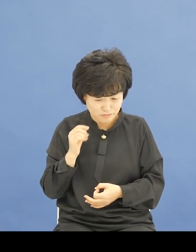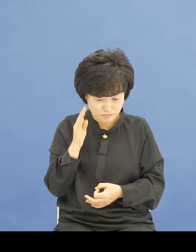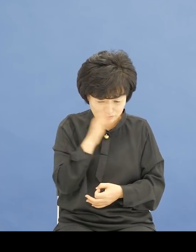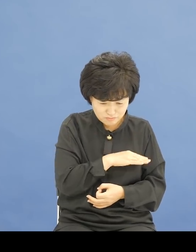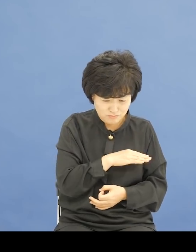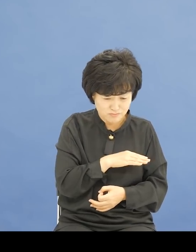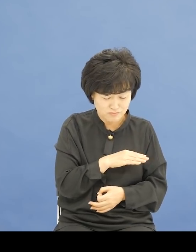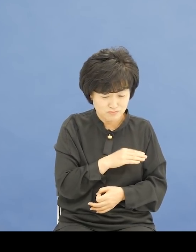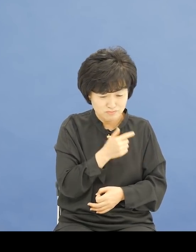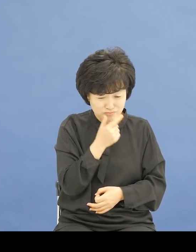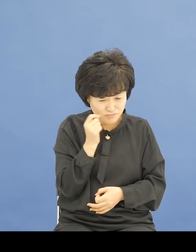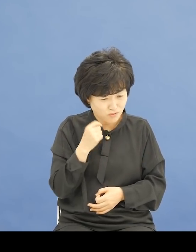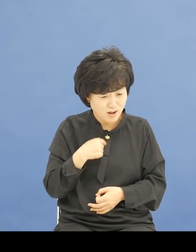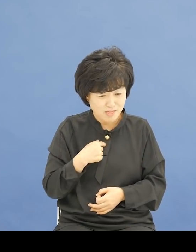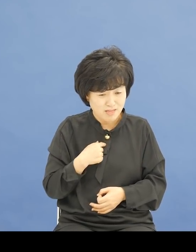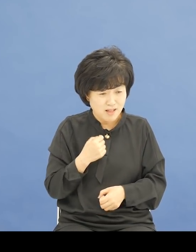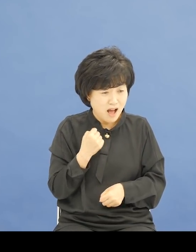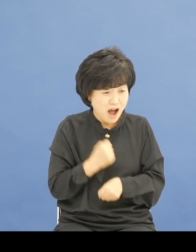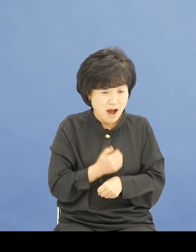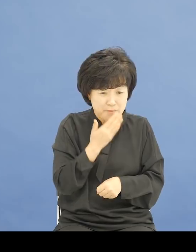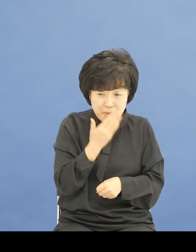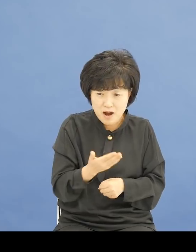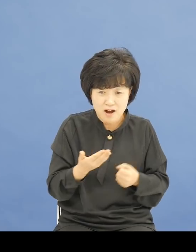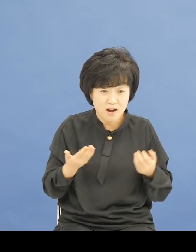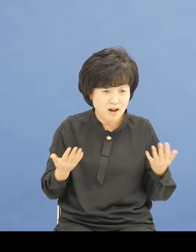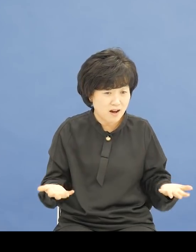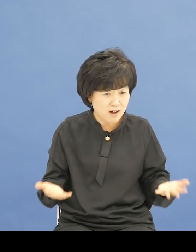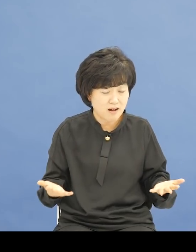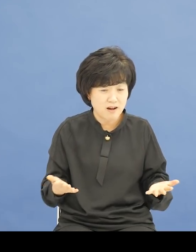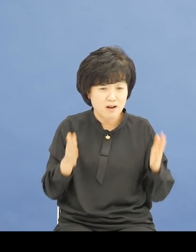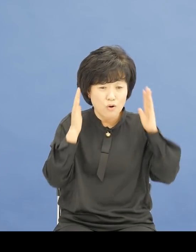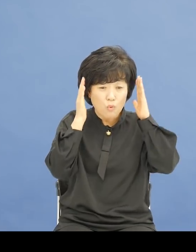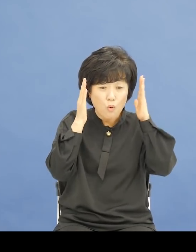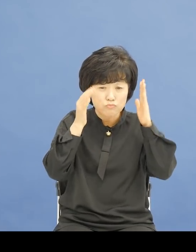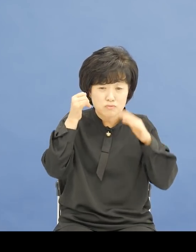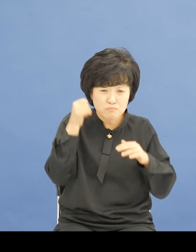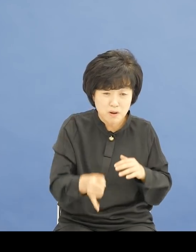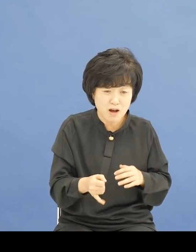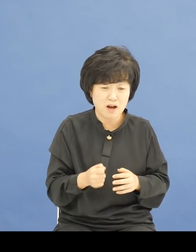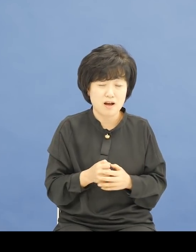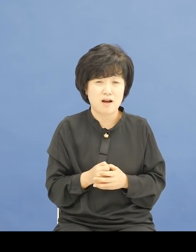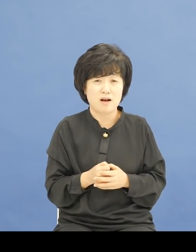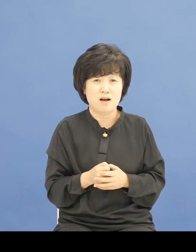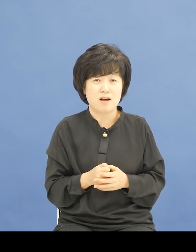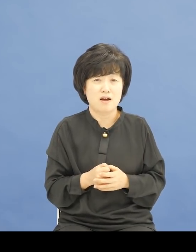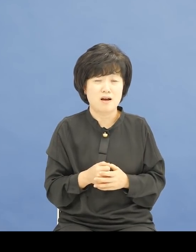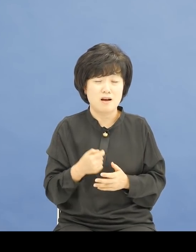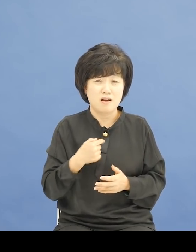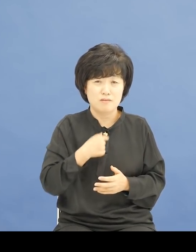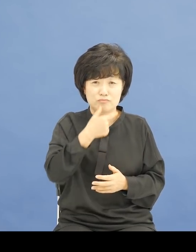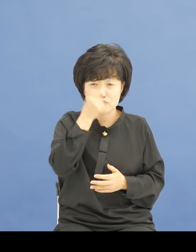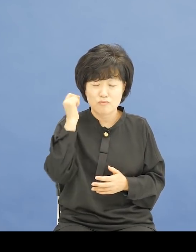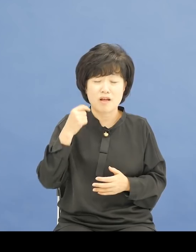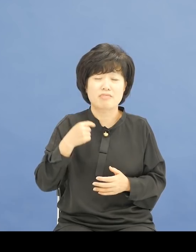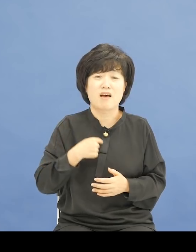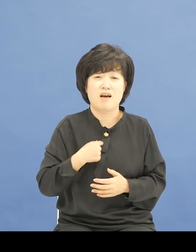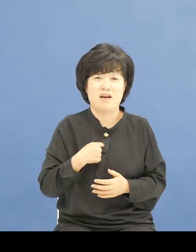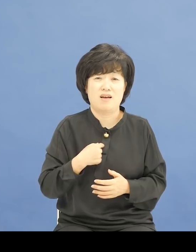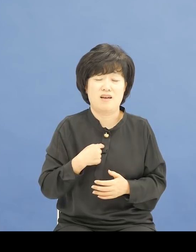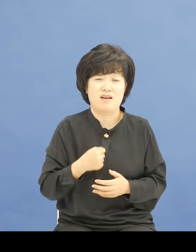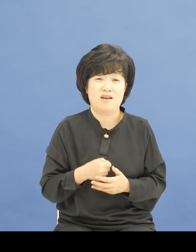모자라고 못났고 못하는 나는 할 수 있는 게 아무것도 없고 공부도 못하고 이런